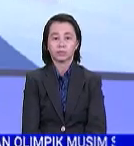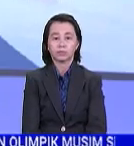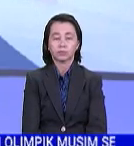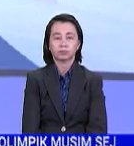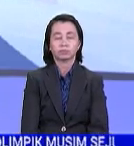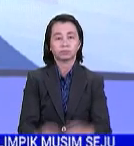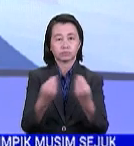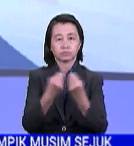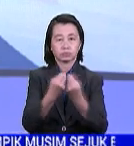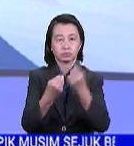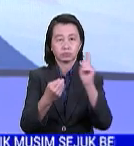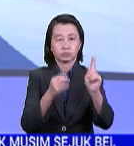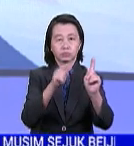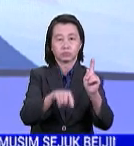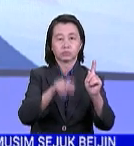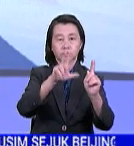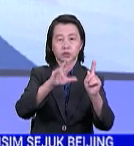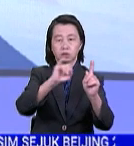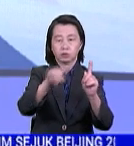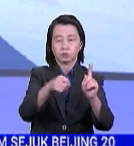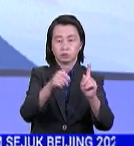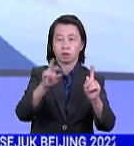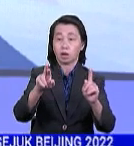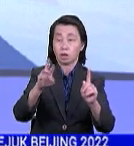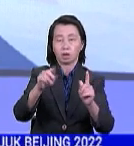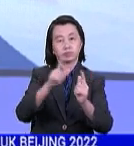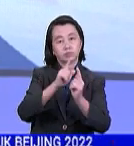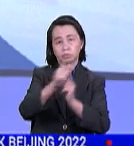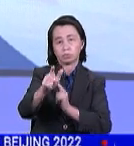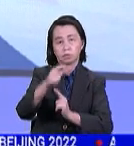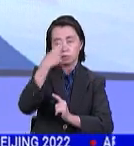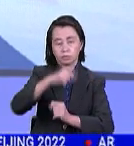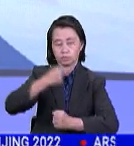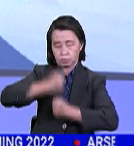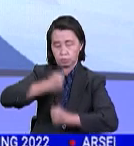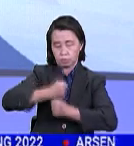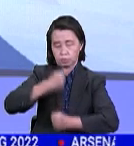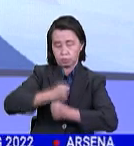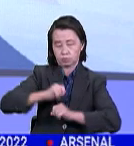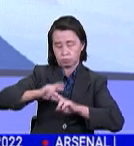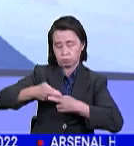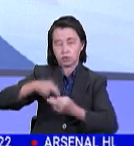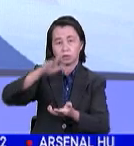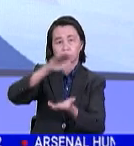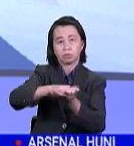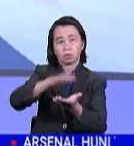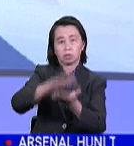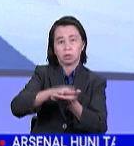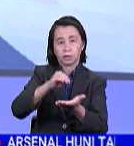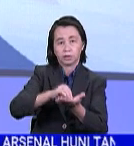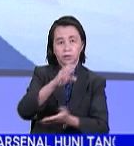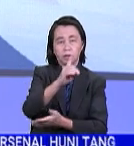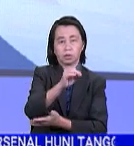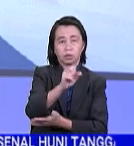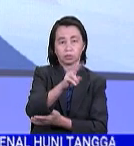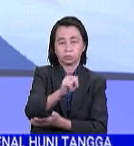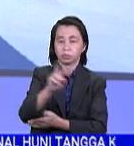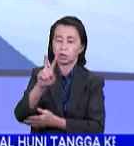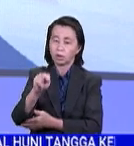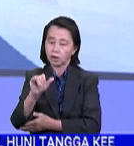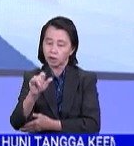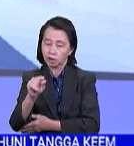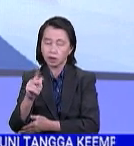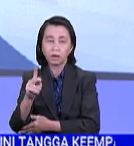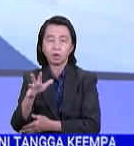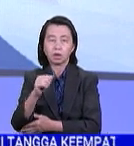Dana berjumlah 1.3 juta ringgit telah diluluskan untuk kerja penyelenggaraan sekolah-sekolah di Dun Nangka. Ini